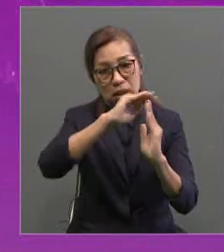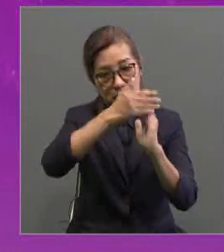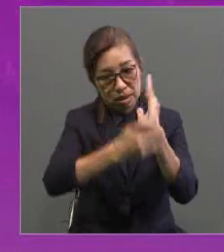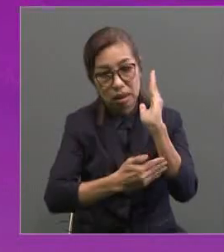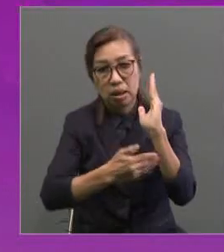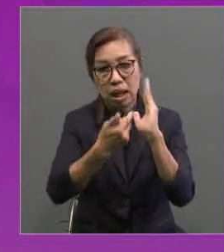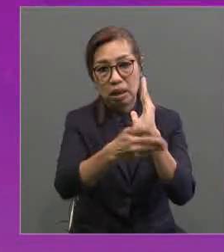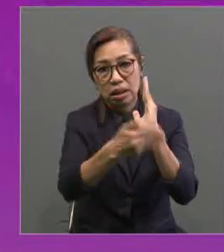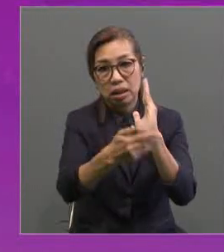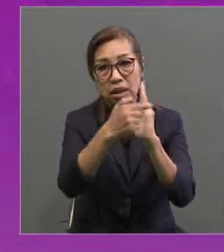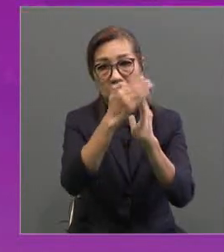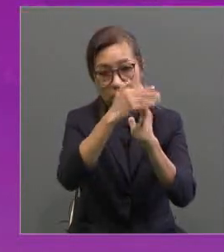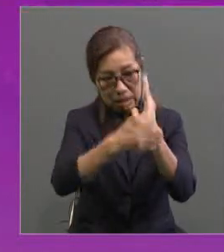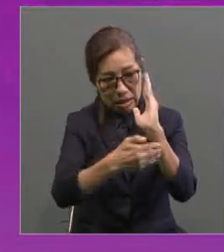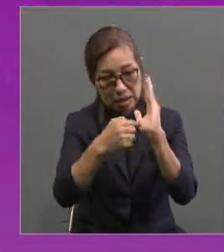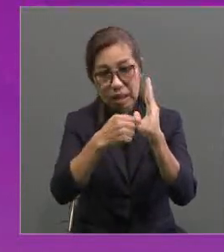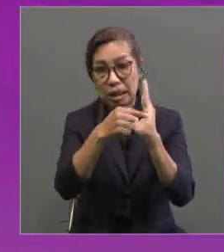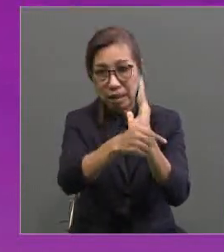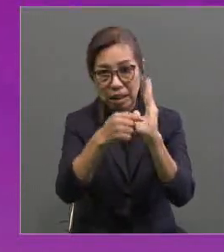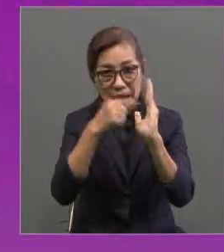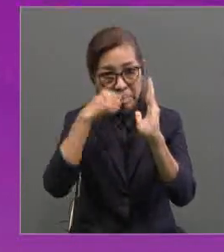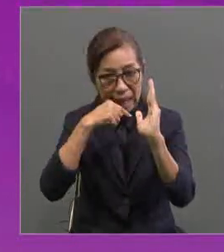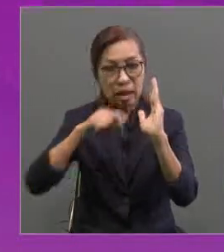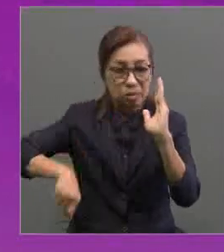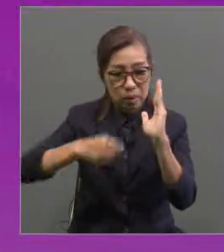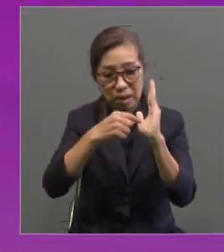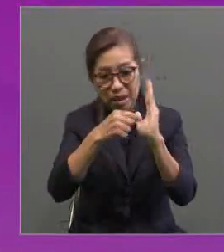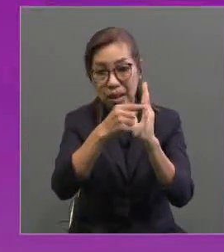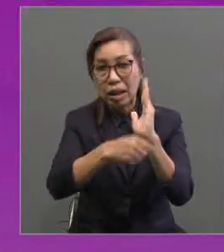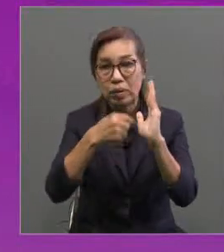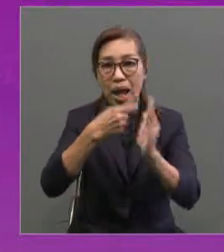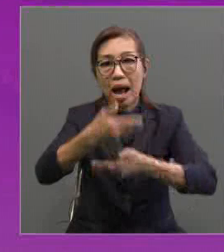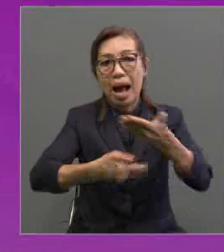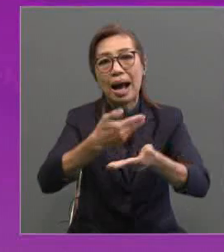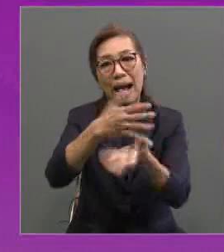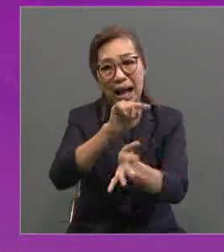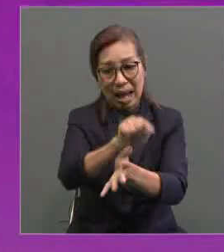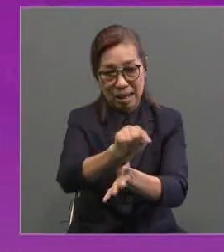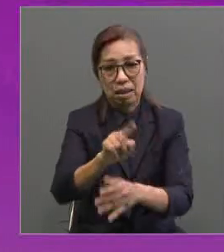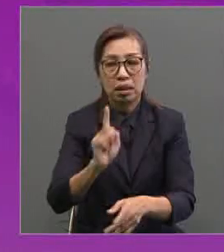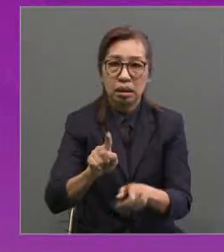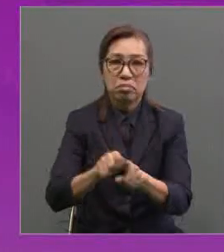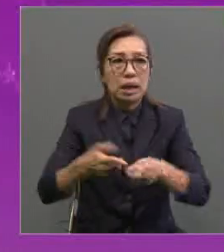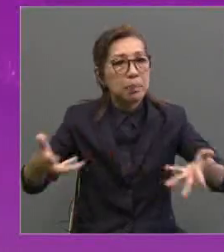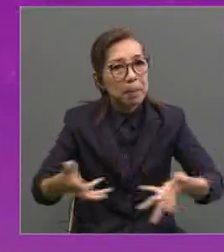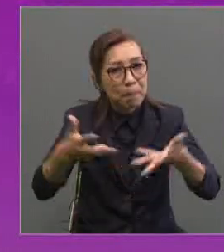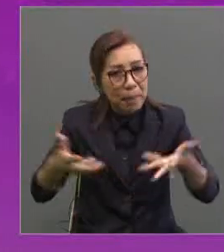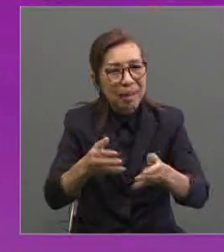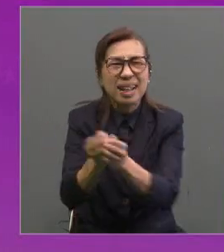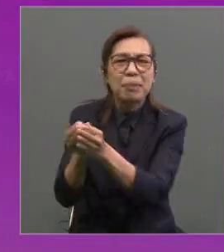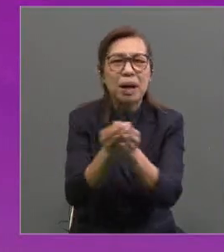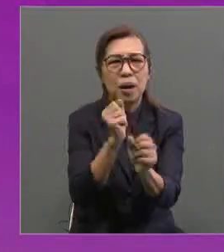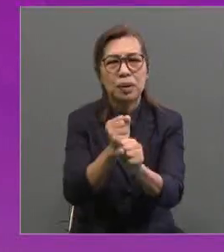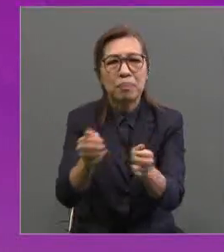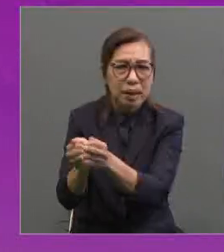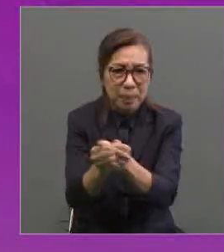เป็นอาหารป่านะครับคือปรุงแต่บอกเลยว่าเนี่ยคือตัวเงินตัวทองอาจจะเป็นปลาผัด